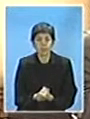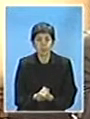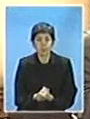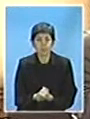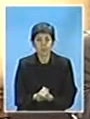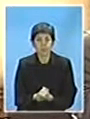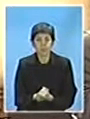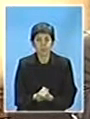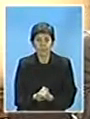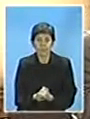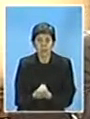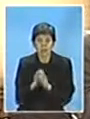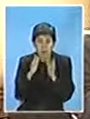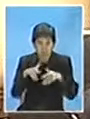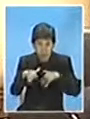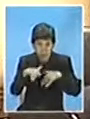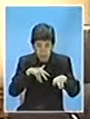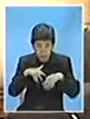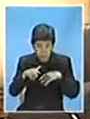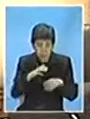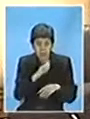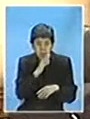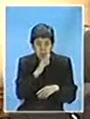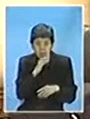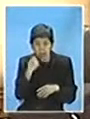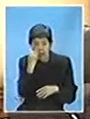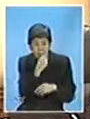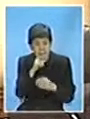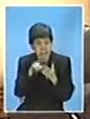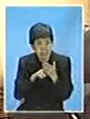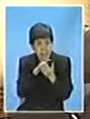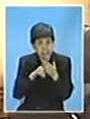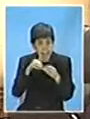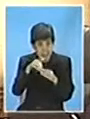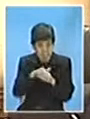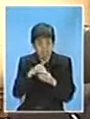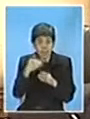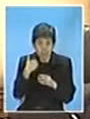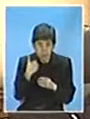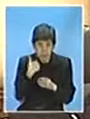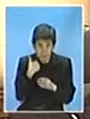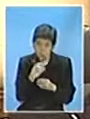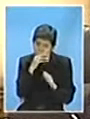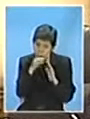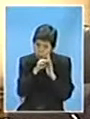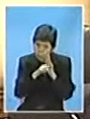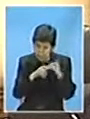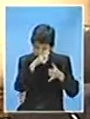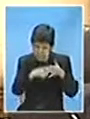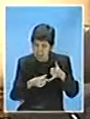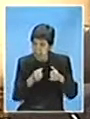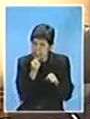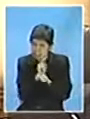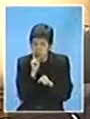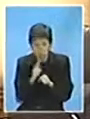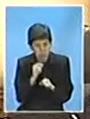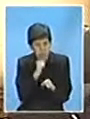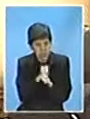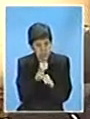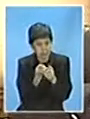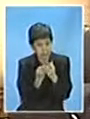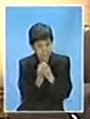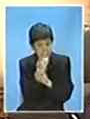แต่ทางภาคประชาชนเองก็เห็นว่าถ้าผู้ที่ได้รับการเลือกนั้นควรจะมีเงื่อนไขคือเป็นผู้ประกอบวิชาชีพการแพทย์แผนไทยหรือผู้ประก